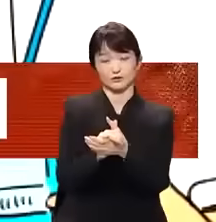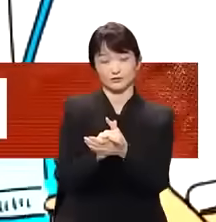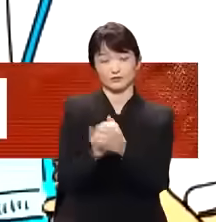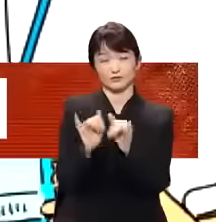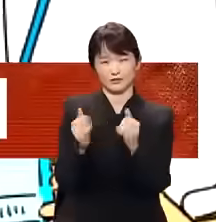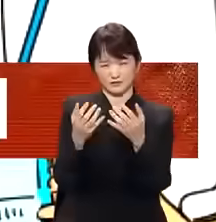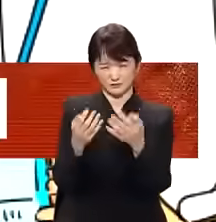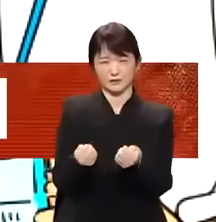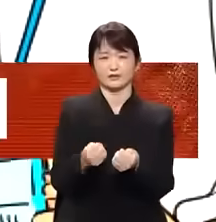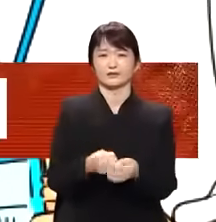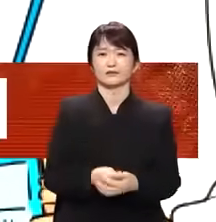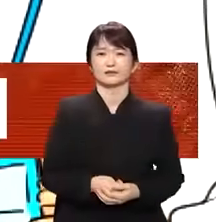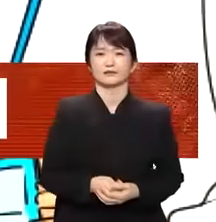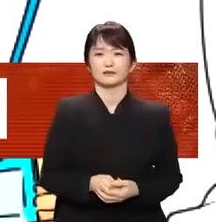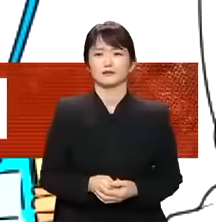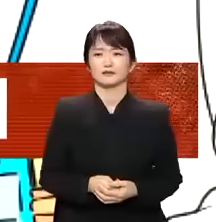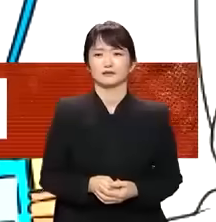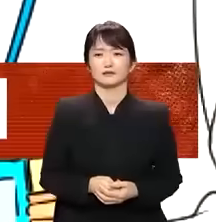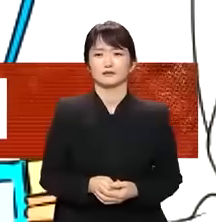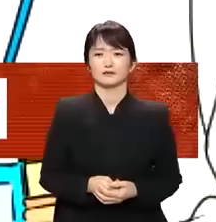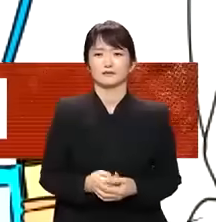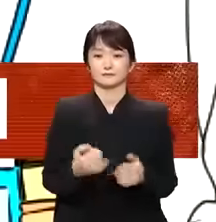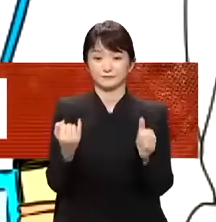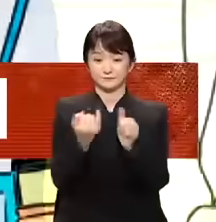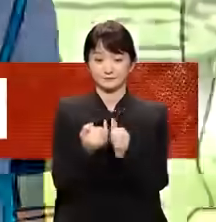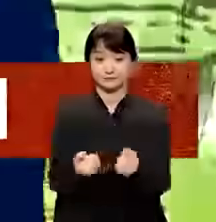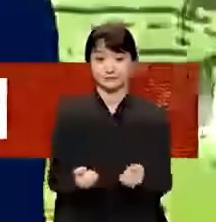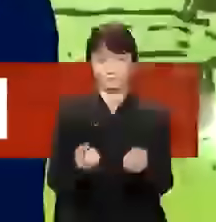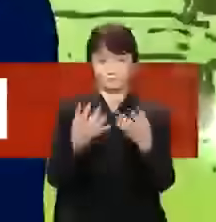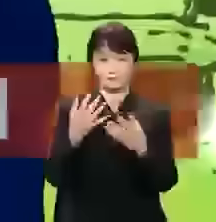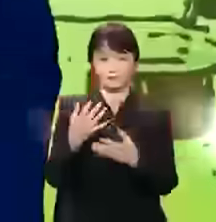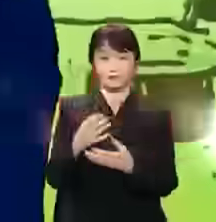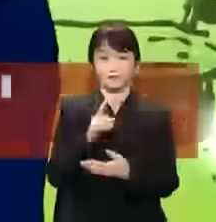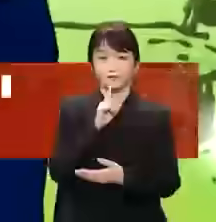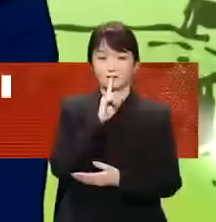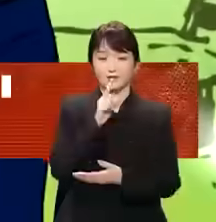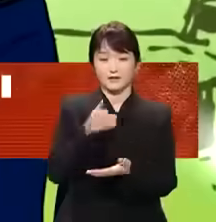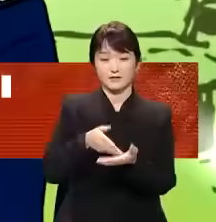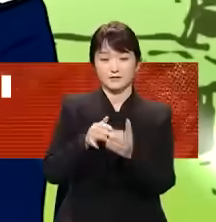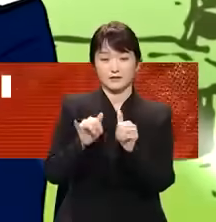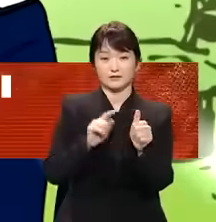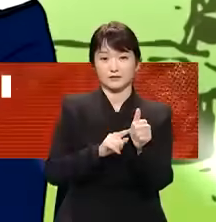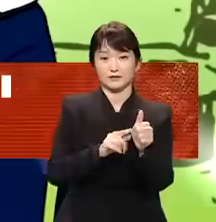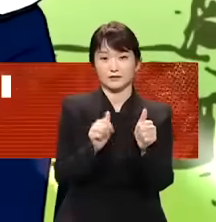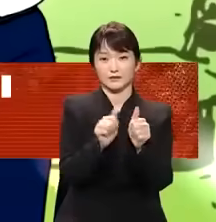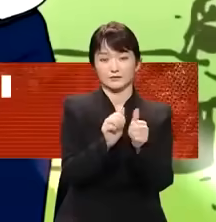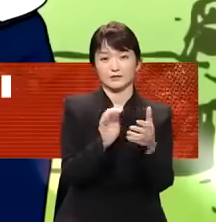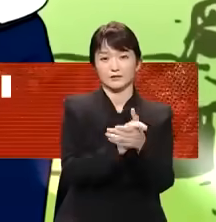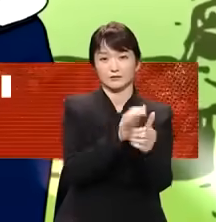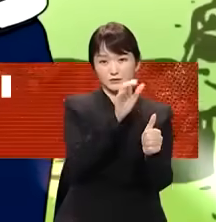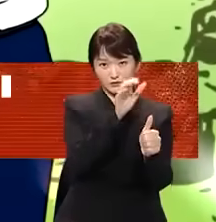남사친이 많은데 오죽하면 결혼식 사회도 남사친 어 그다음에 축사도 남사친 축가도